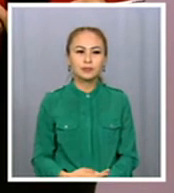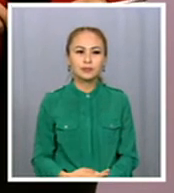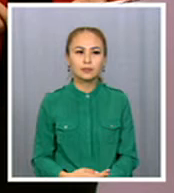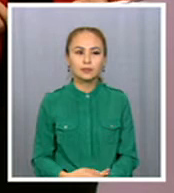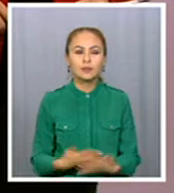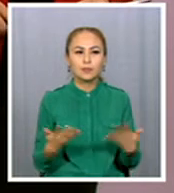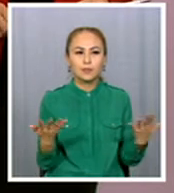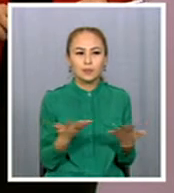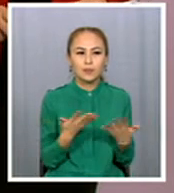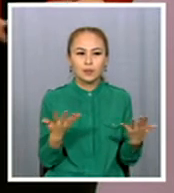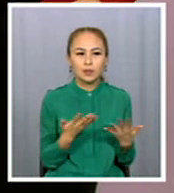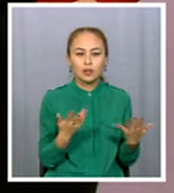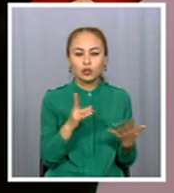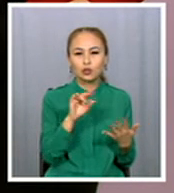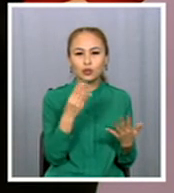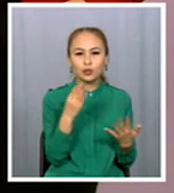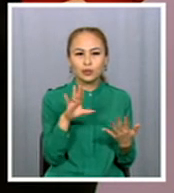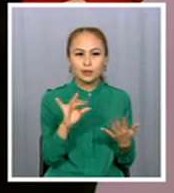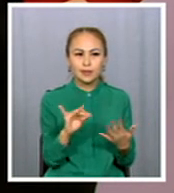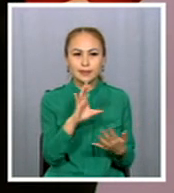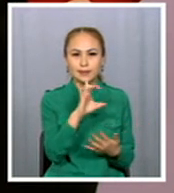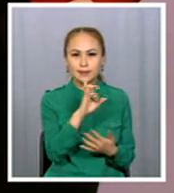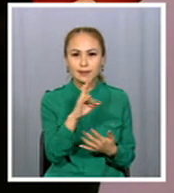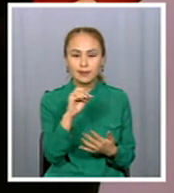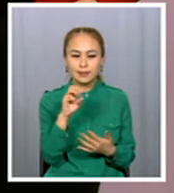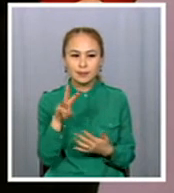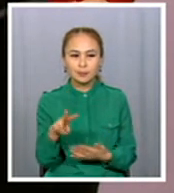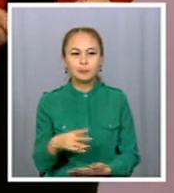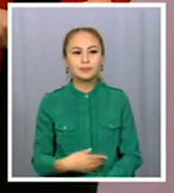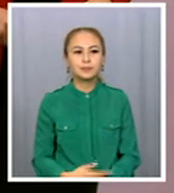Қандай? Күшті. Сынесім.